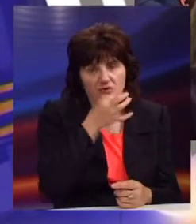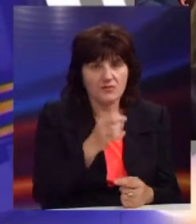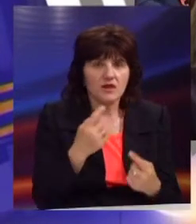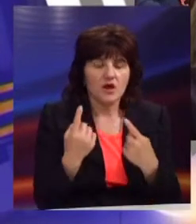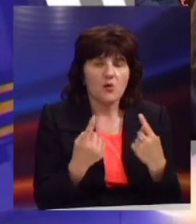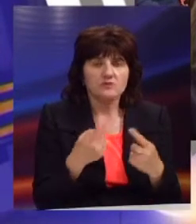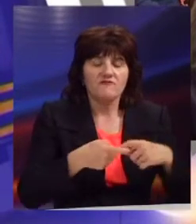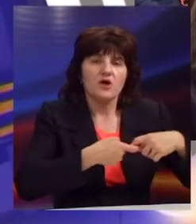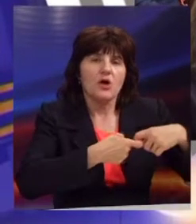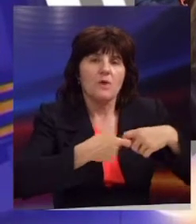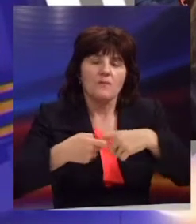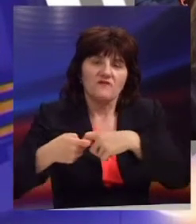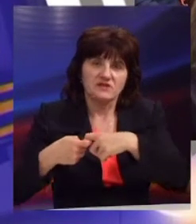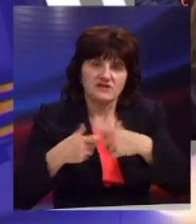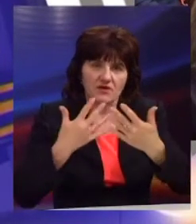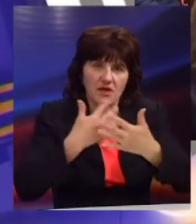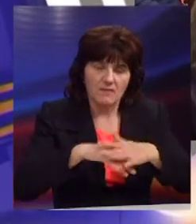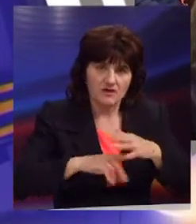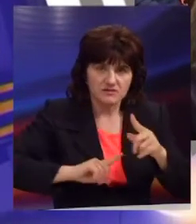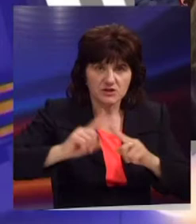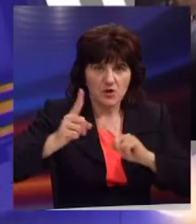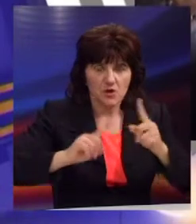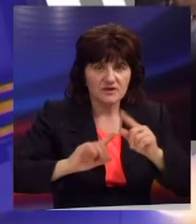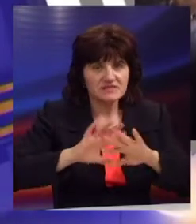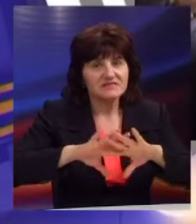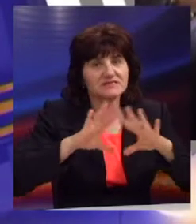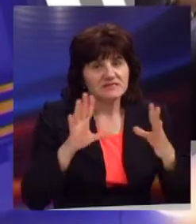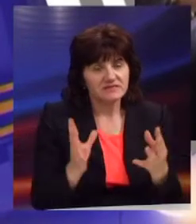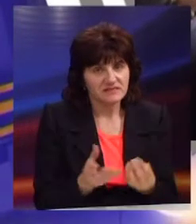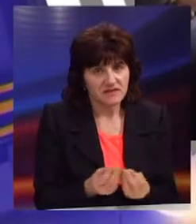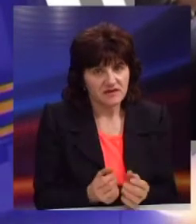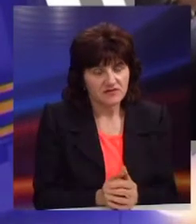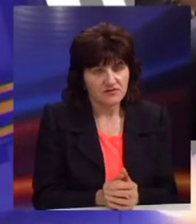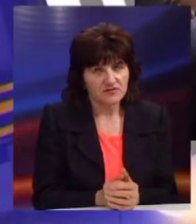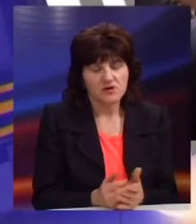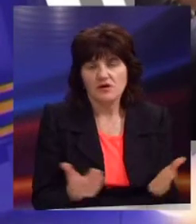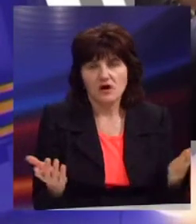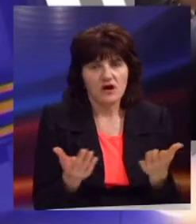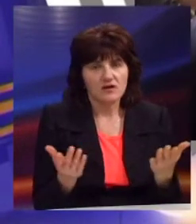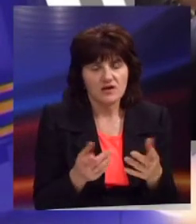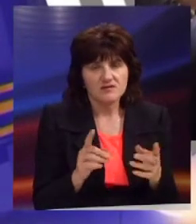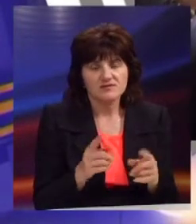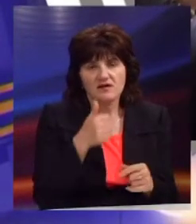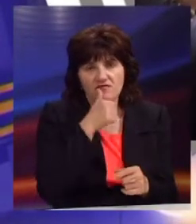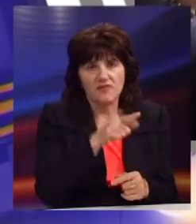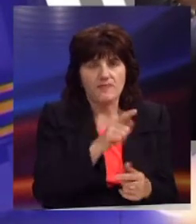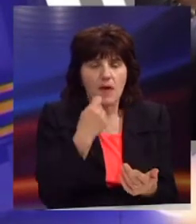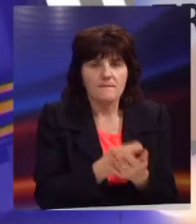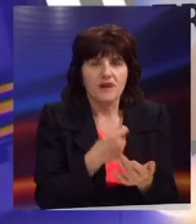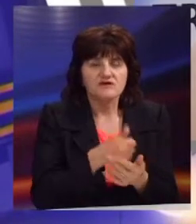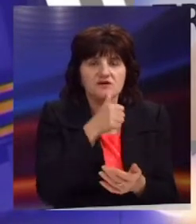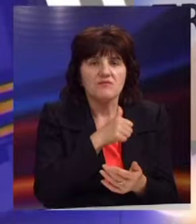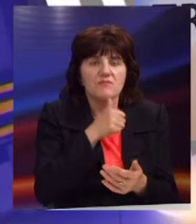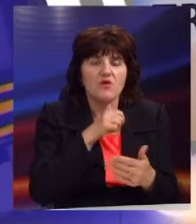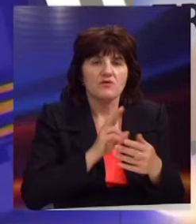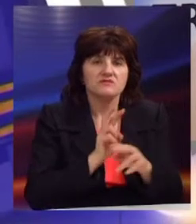za povezivanje preduzeća s obe strane granice i zajednički nastup na tržištima gde se za robu srpskog porekla ne plaća carina, kao što